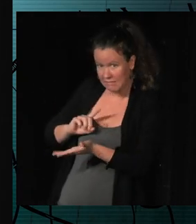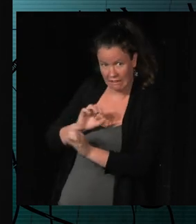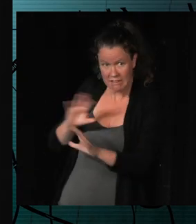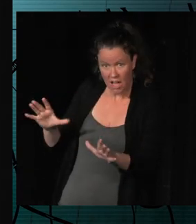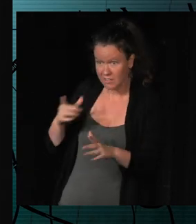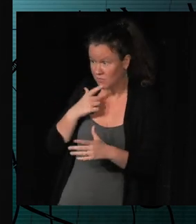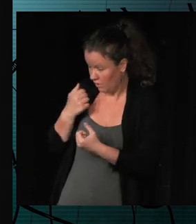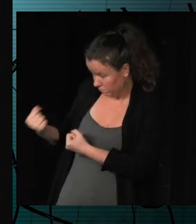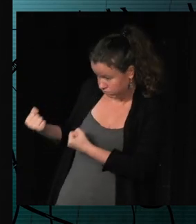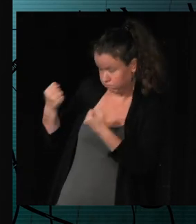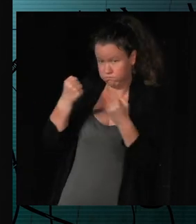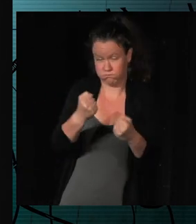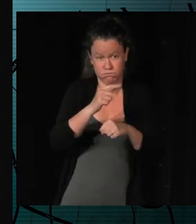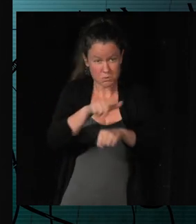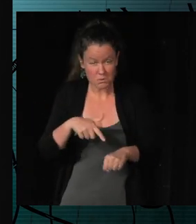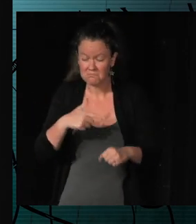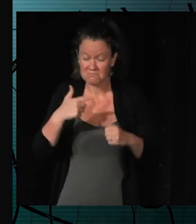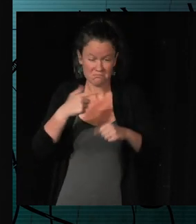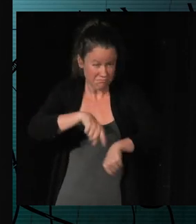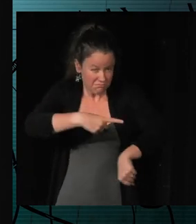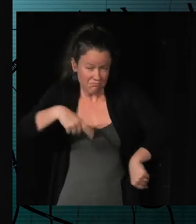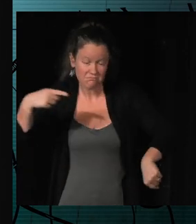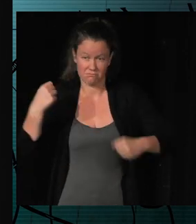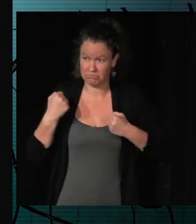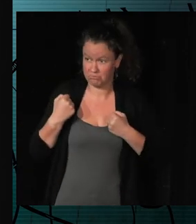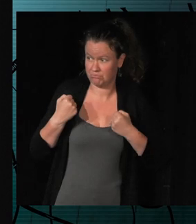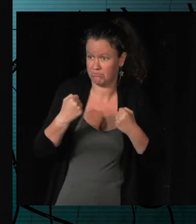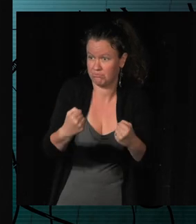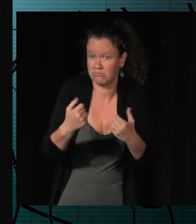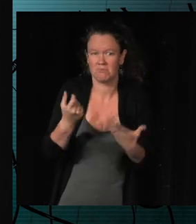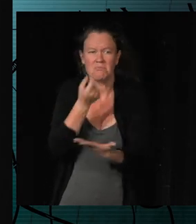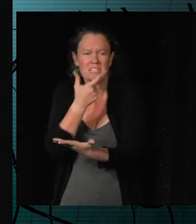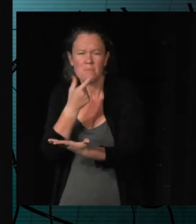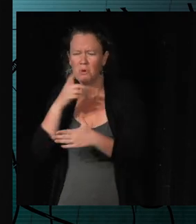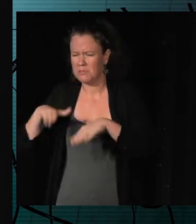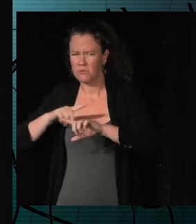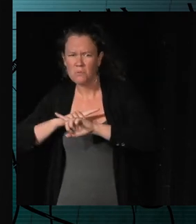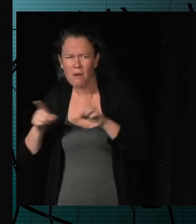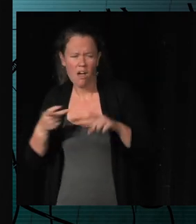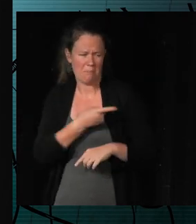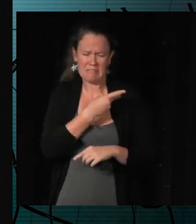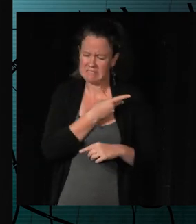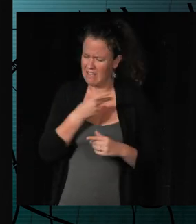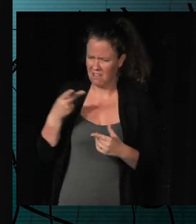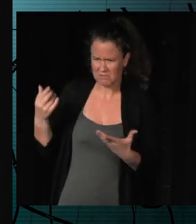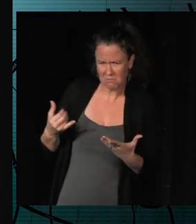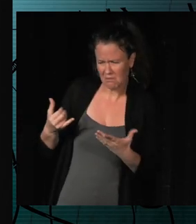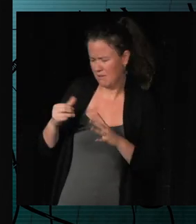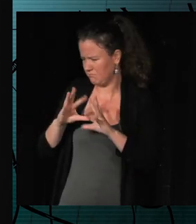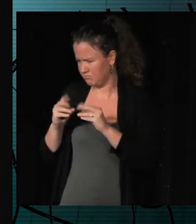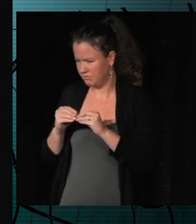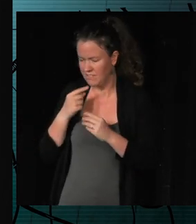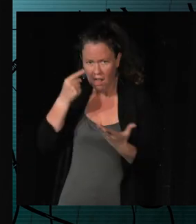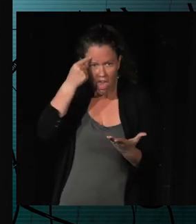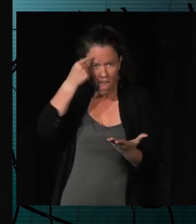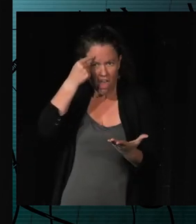c'est des heures de route et elle prend ce risque là elle est dans un discours de mais en fait les médicaments ça marche pas non je veux pas qu'elle voit des docteurs et en fait elle suit sa croyance elle